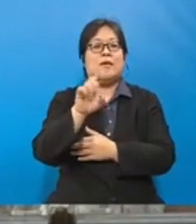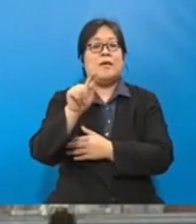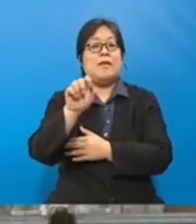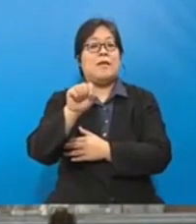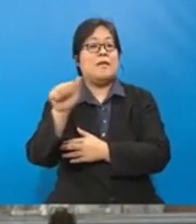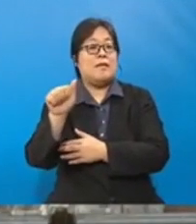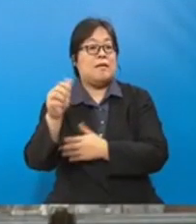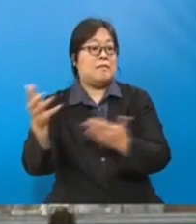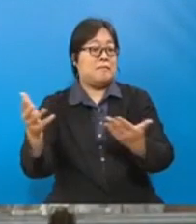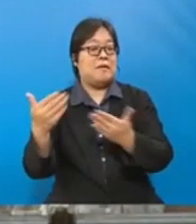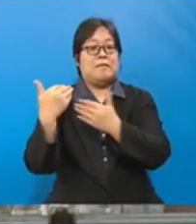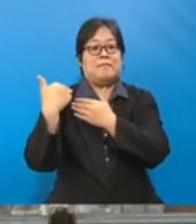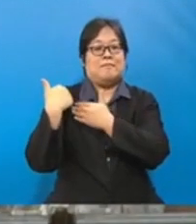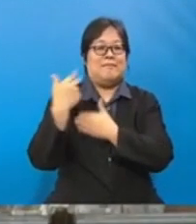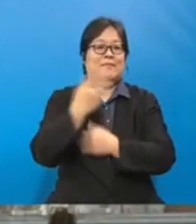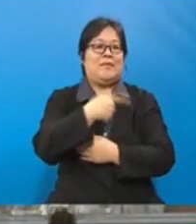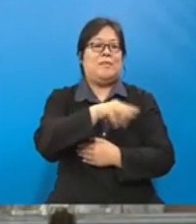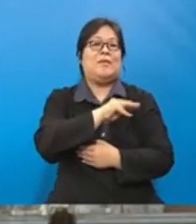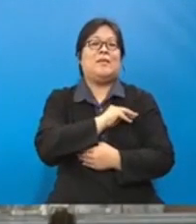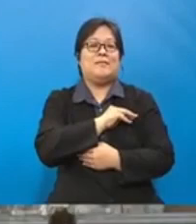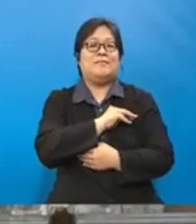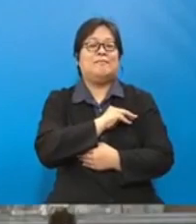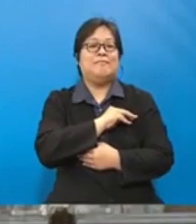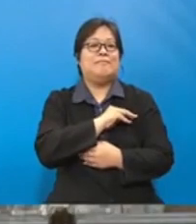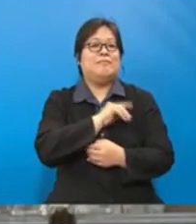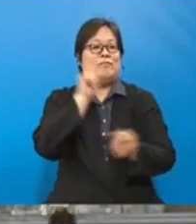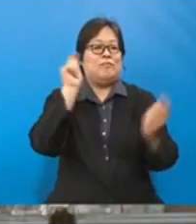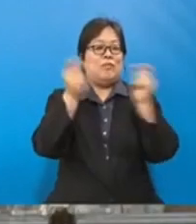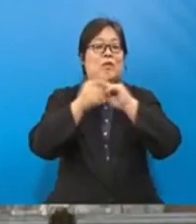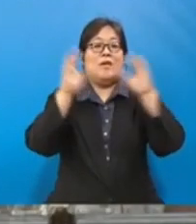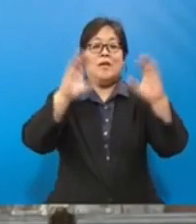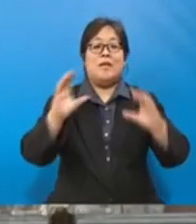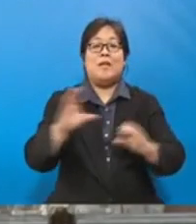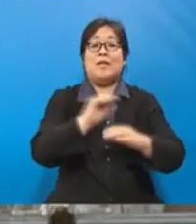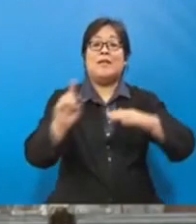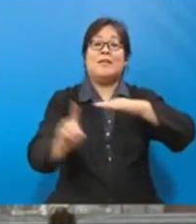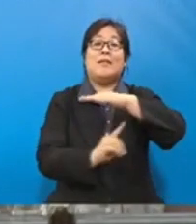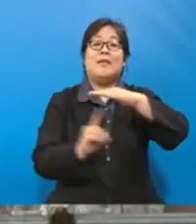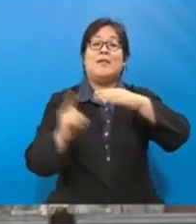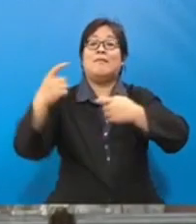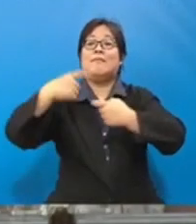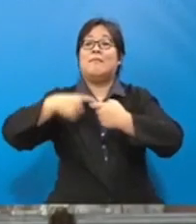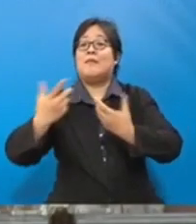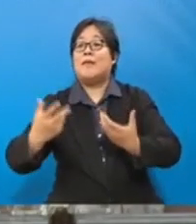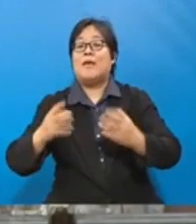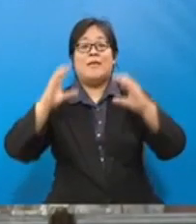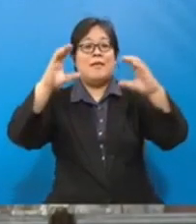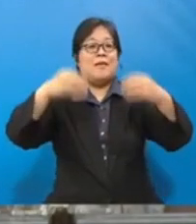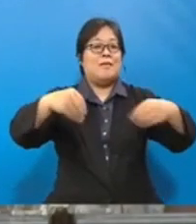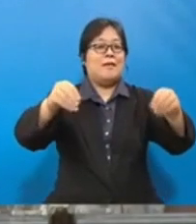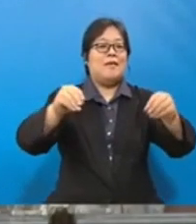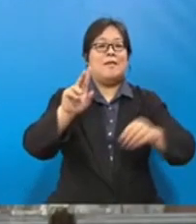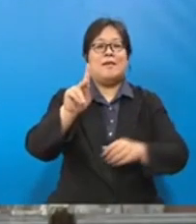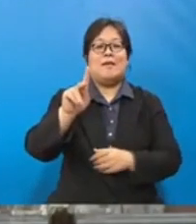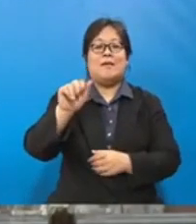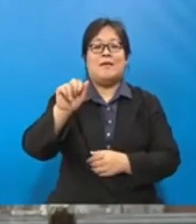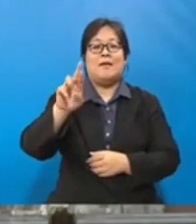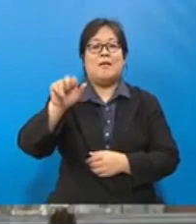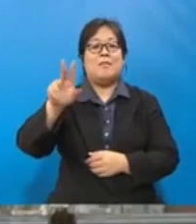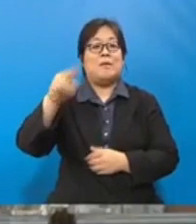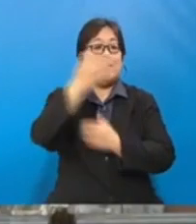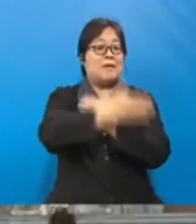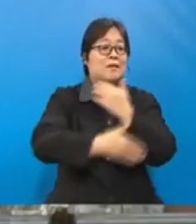dan air selaku Kementerian yang bertanggung jawab atas perubahan iklim dan Dasa berkaitan mekanisme pasar lengkap negara